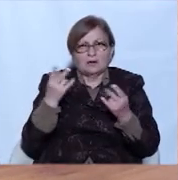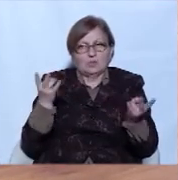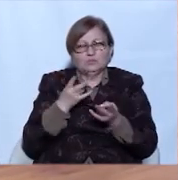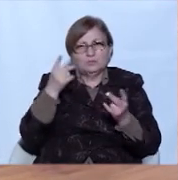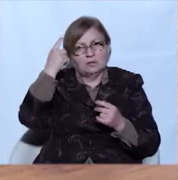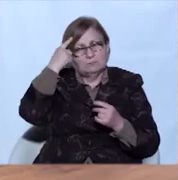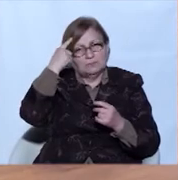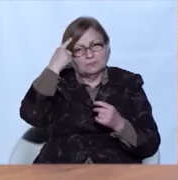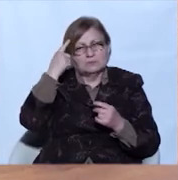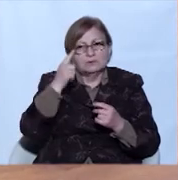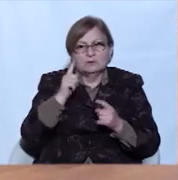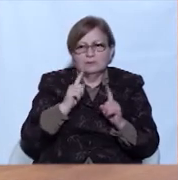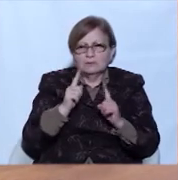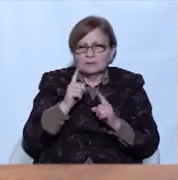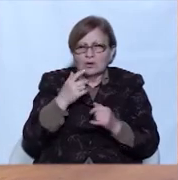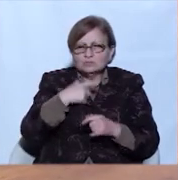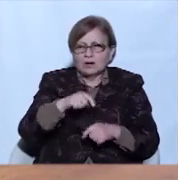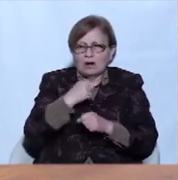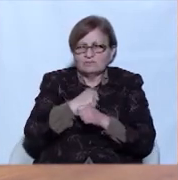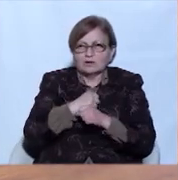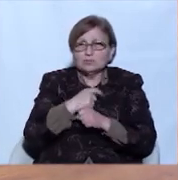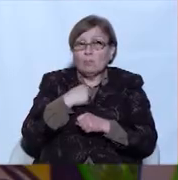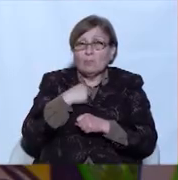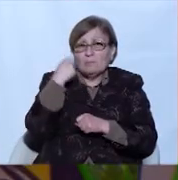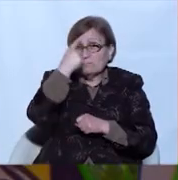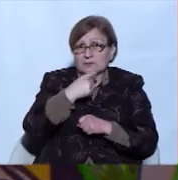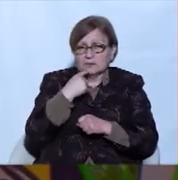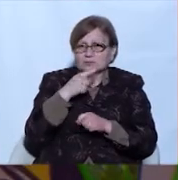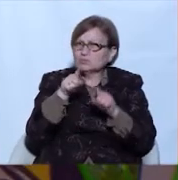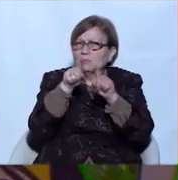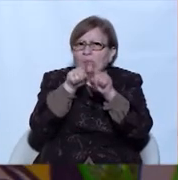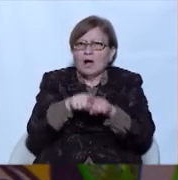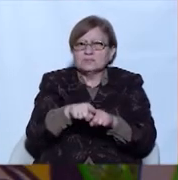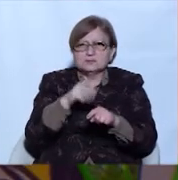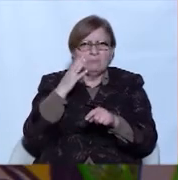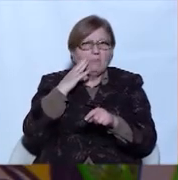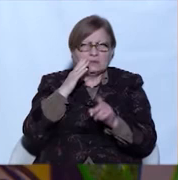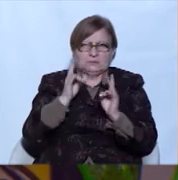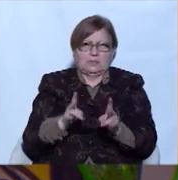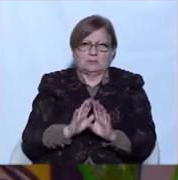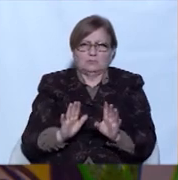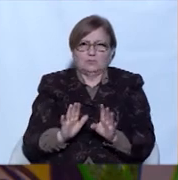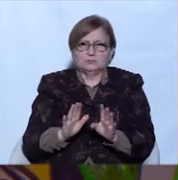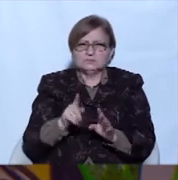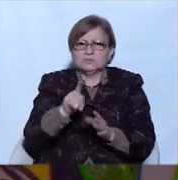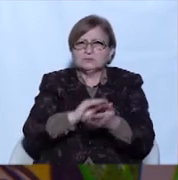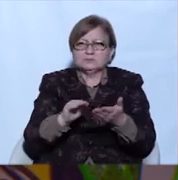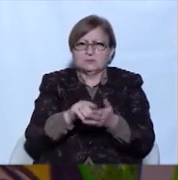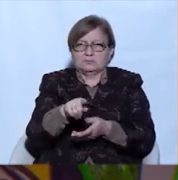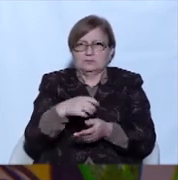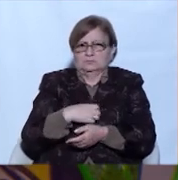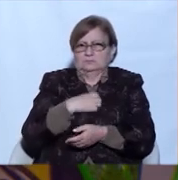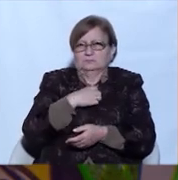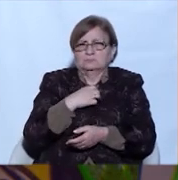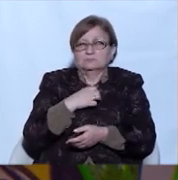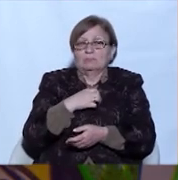ფიქრი. რა უნდა გააკეთოს მან, რომ ეს ასე არ მოხდეს, როგორც ნიკოლ ორთქიფანიძის აი მინიატურაში წერია,